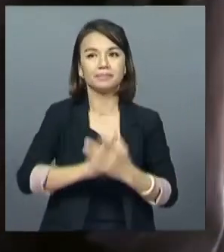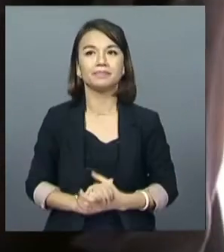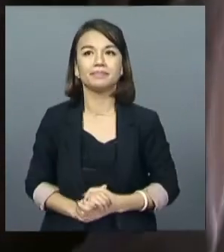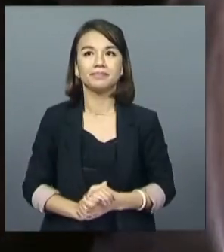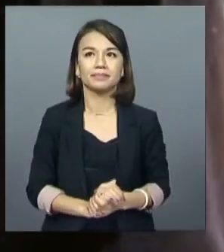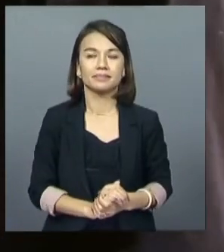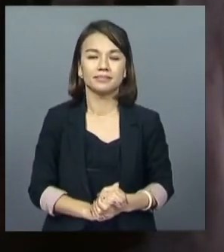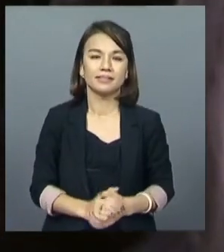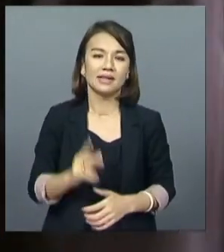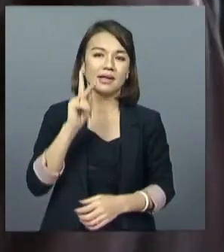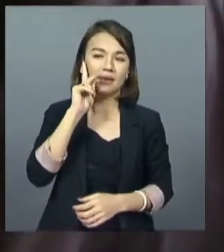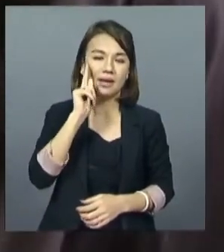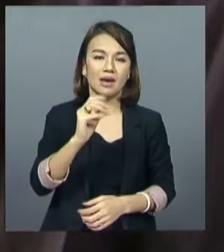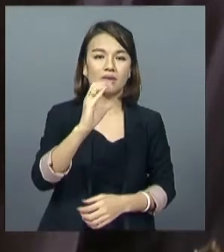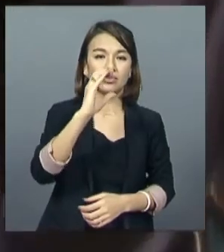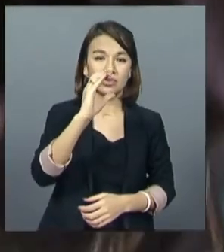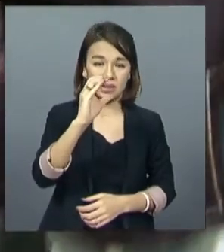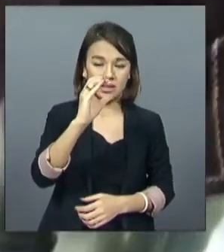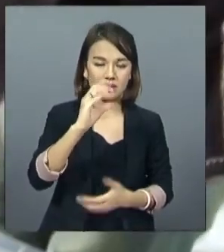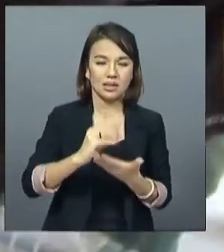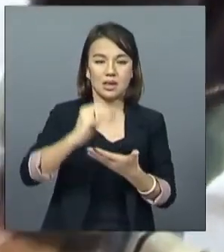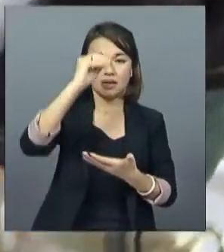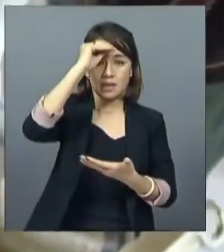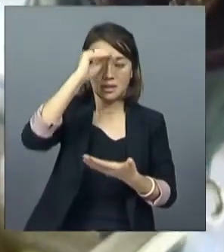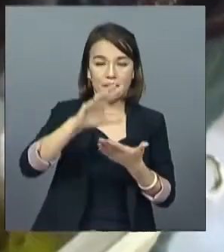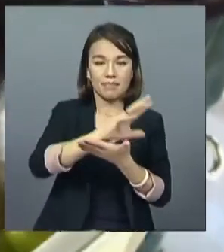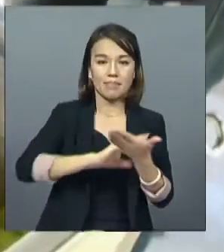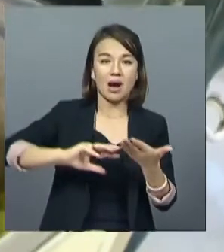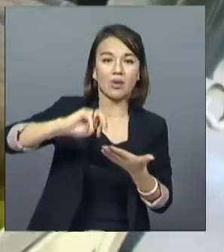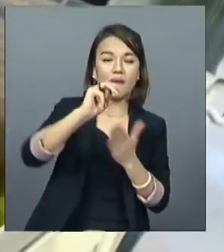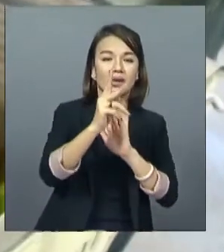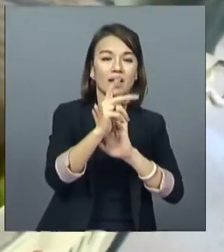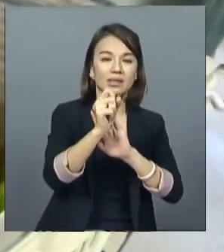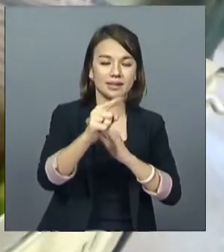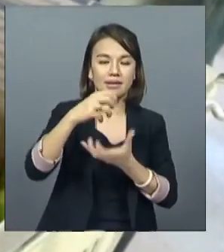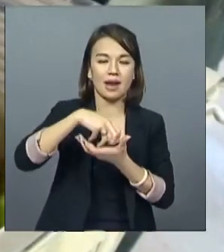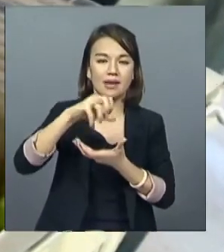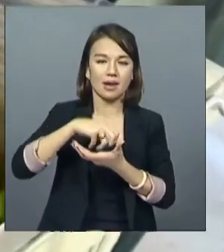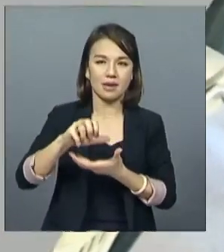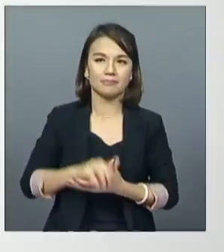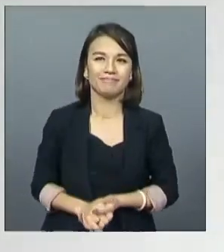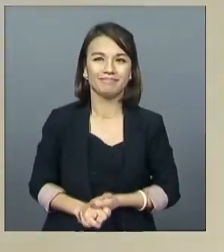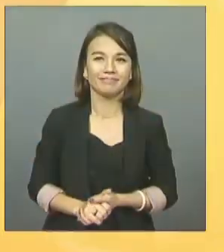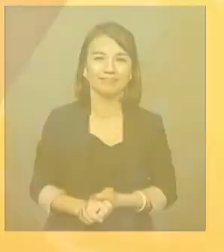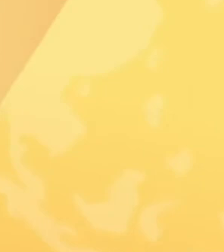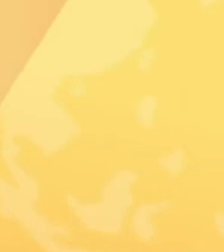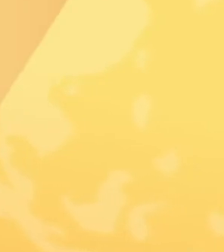นักข่าวพลเมืองสาขาวิชานิเทศศาสตร์มหาวิทยาลัยกาฬสินธุ์รายงาน